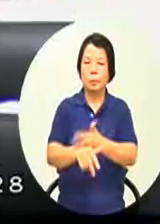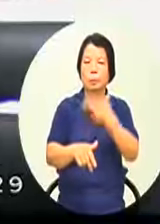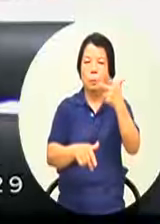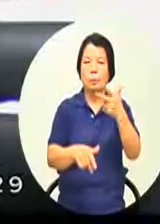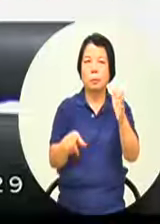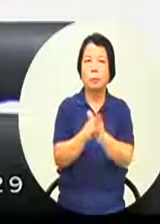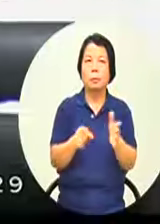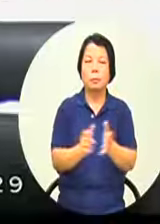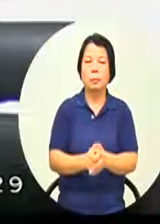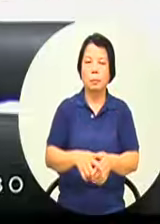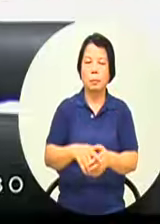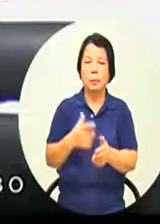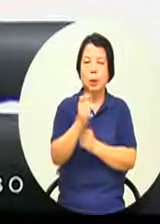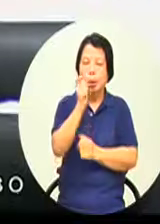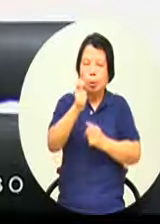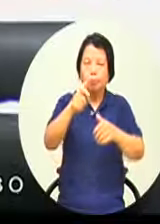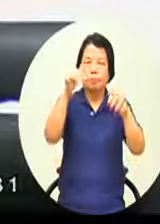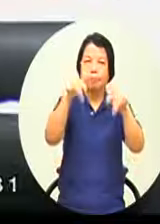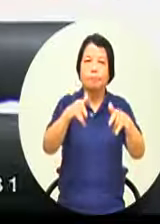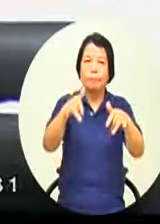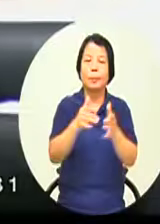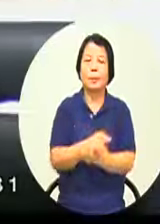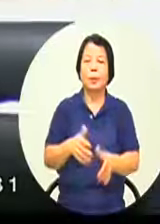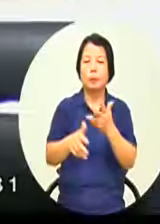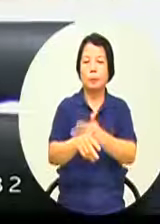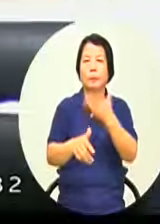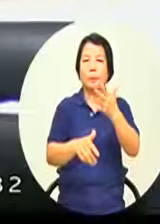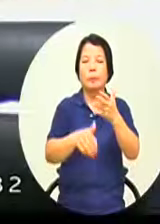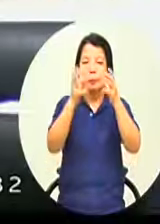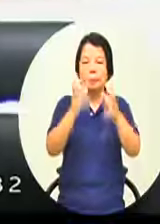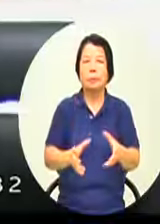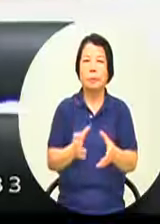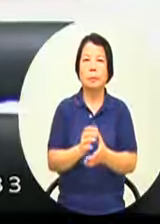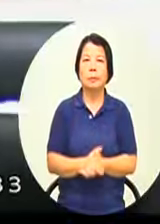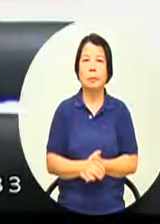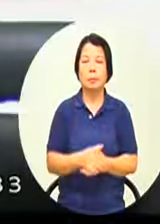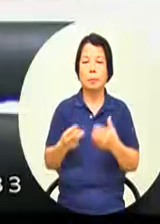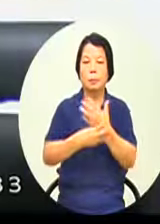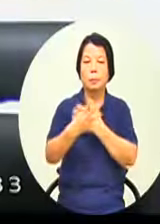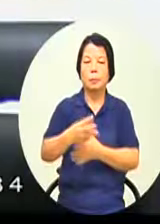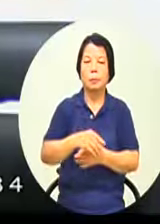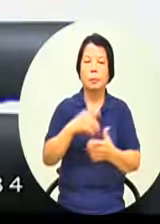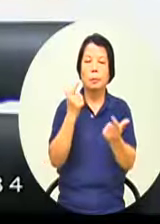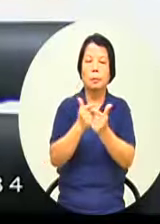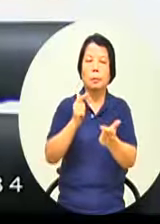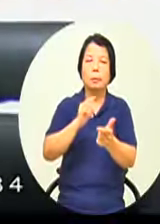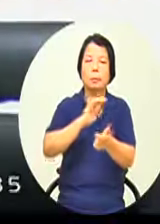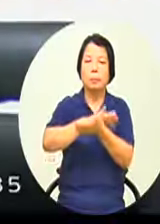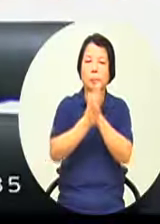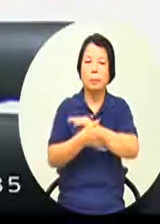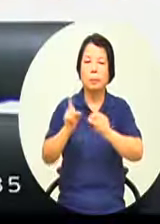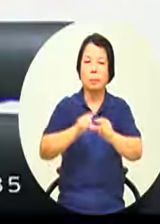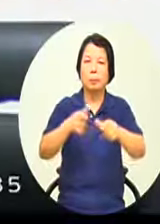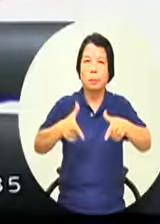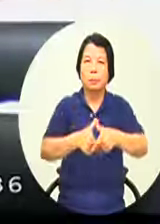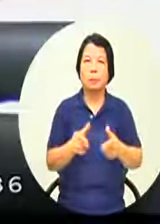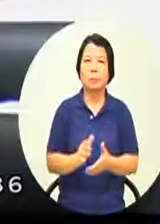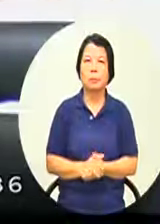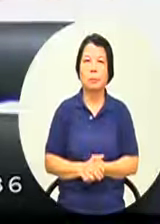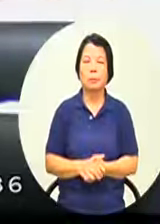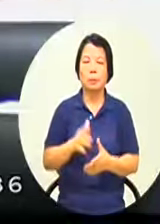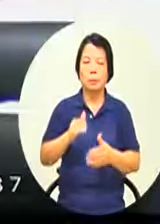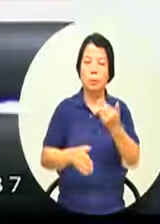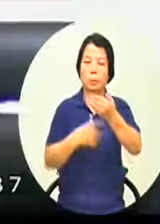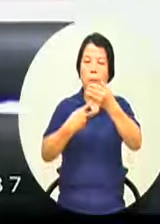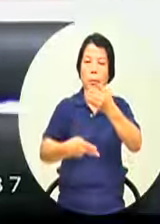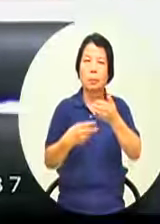候强大雨，你们八点的时候设立了三级应变中心。好，那么九月二号你